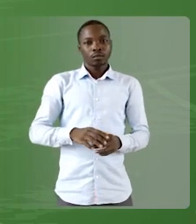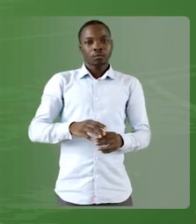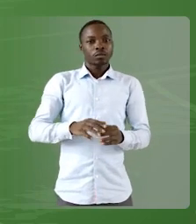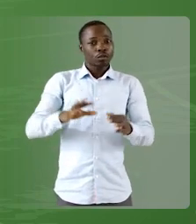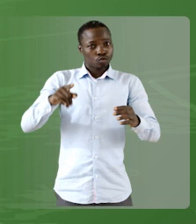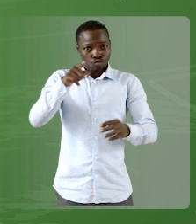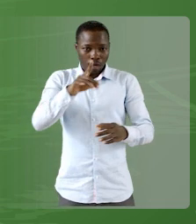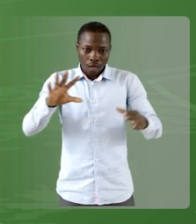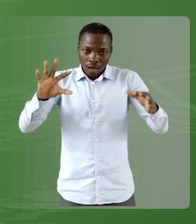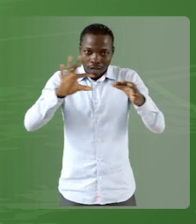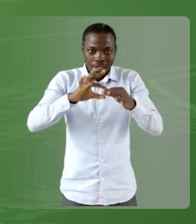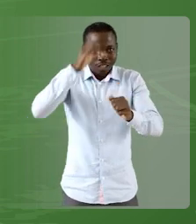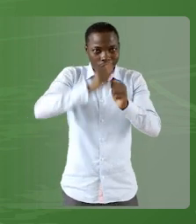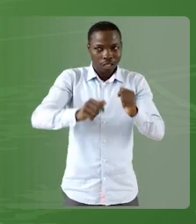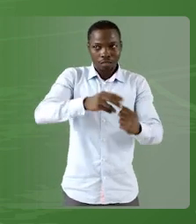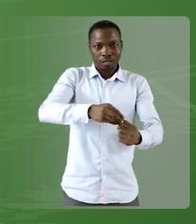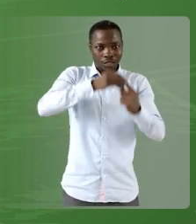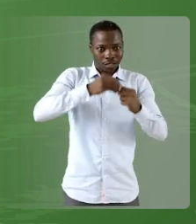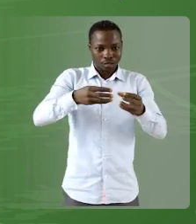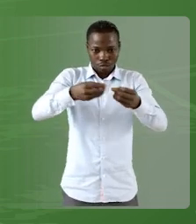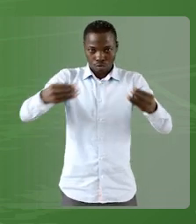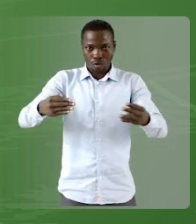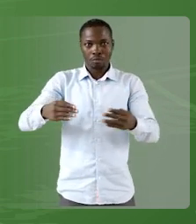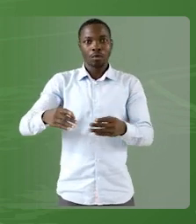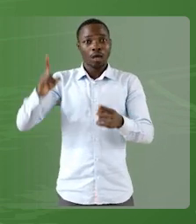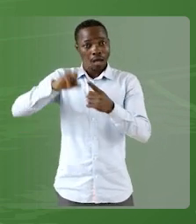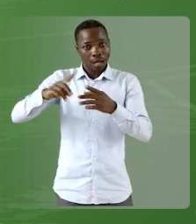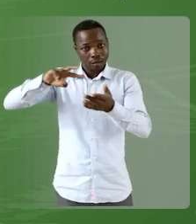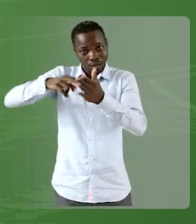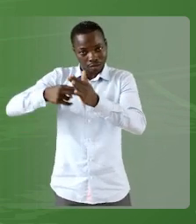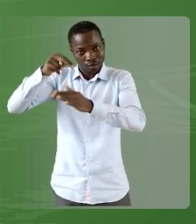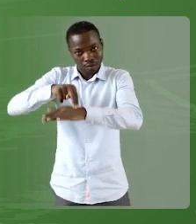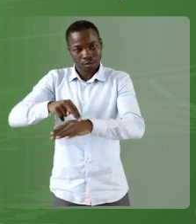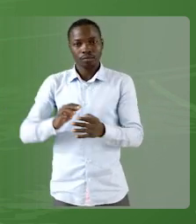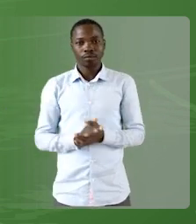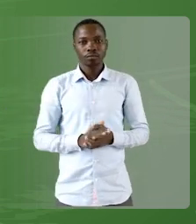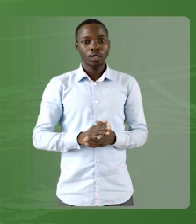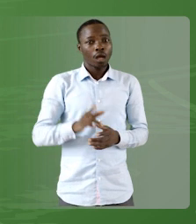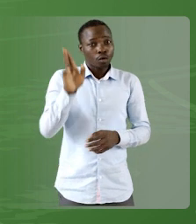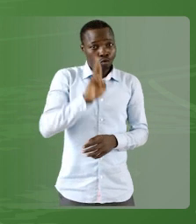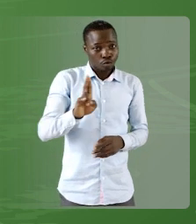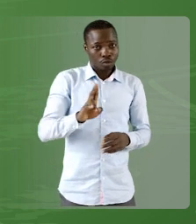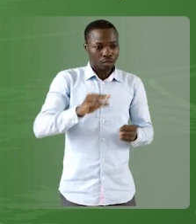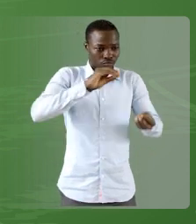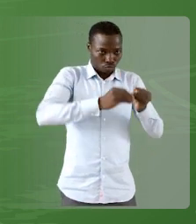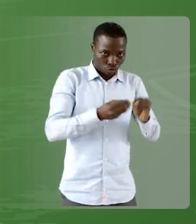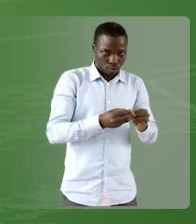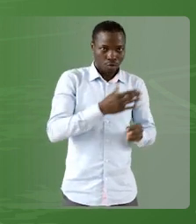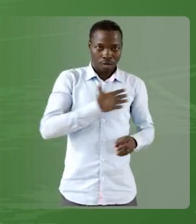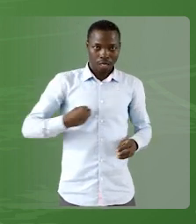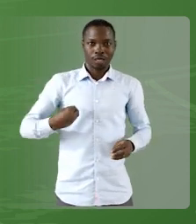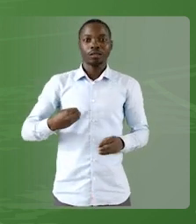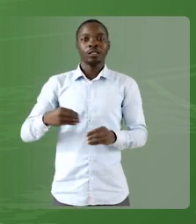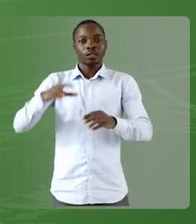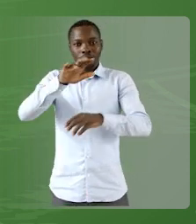chaque caractéristique du sol à sa définition en utilisant les chiffres et